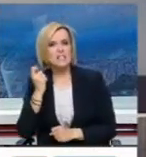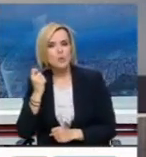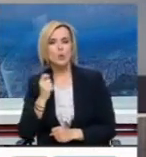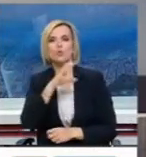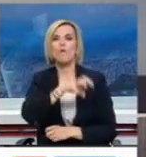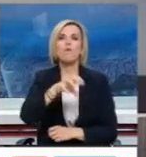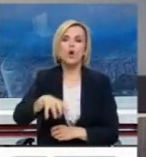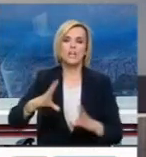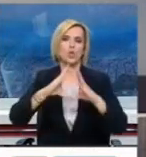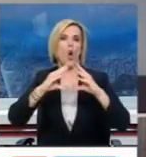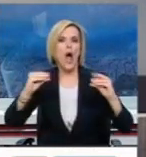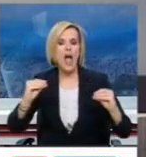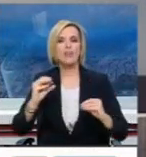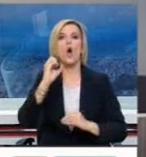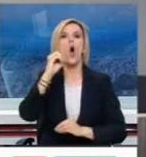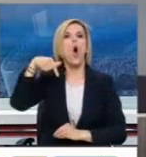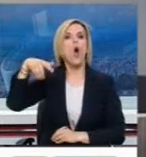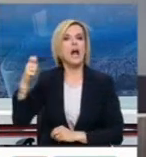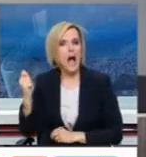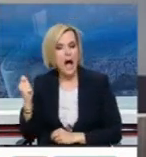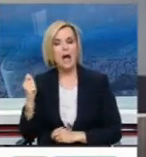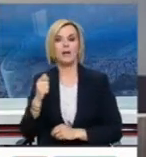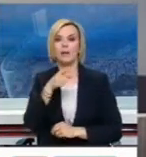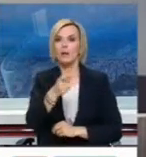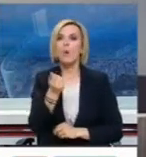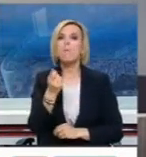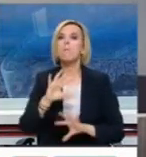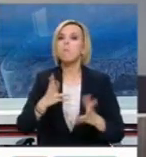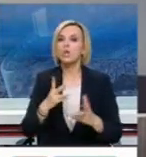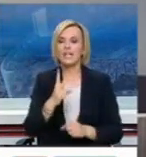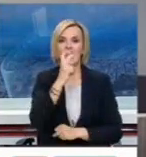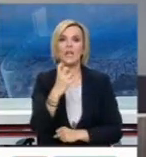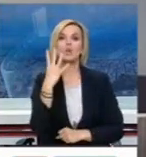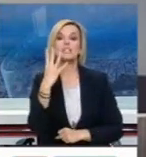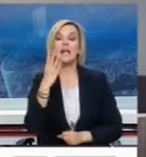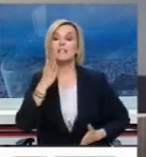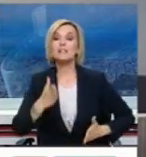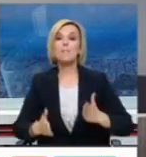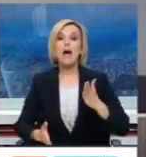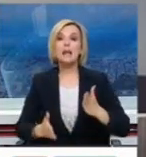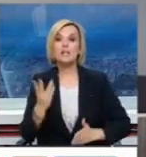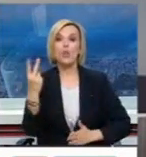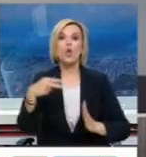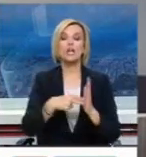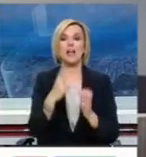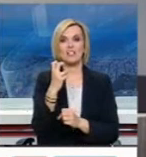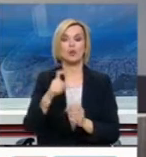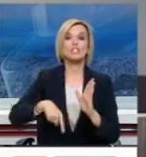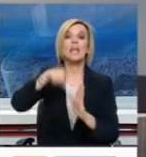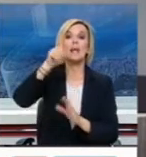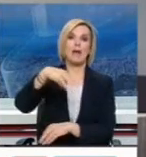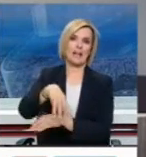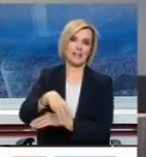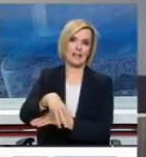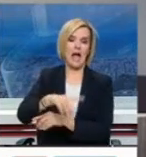φορείς ΟΑΕ, ΟΓΑ και ΕΤΑΑ, θα καταβληθούν στις 24 Μαρτίου 2020, ημέρα Τρίτη, αντί